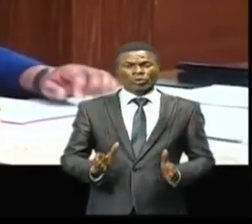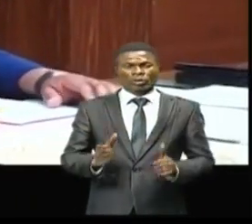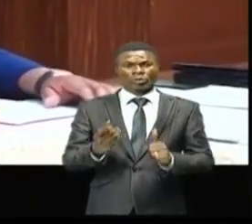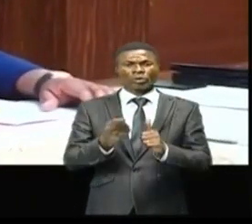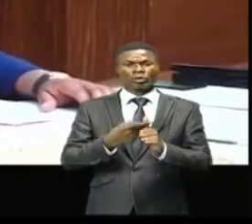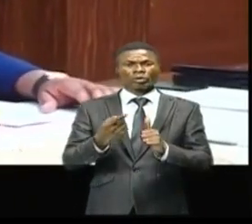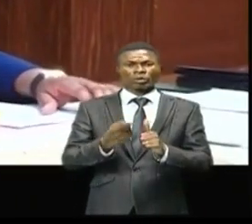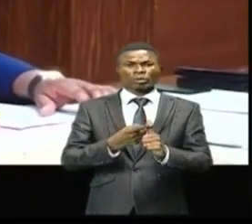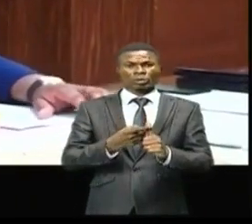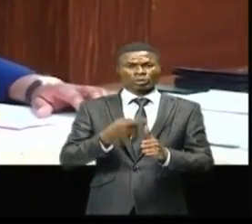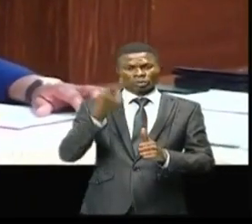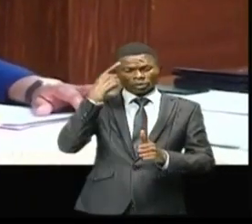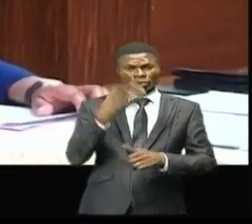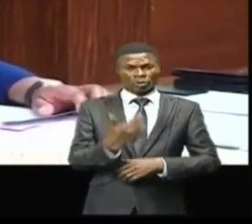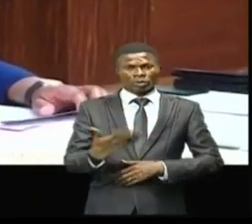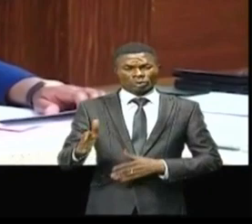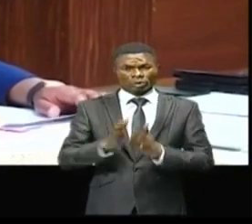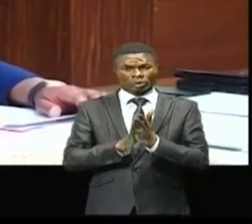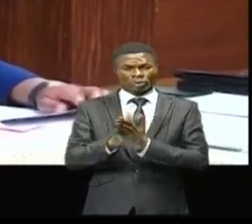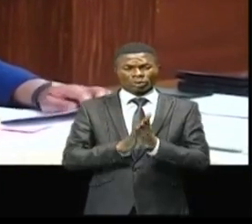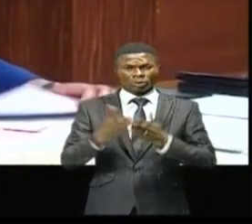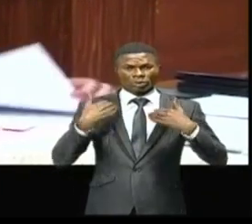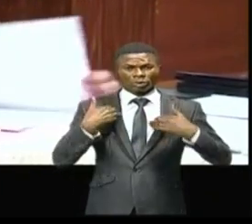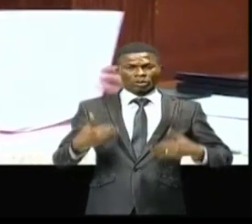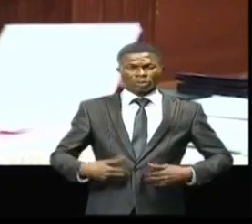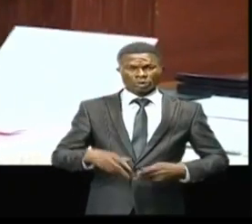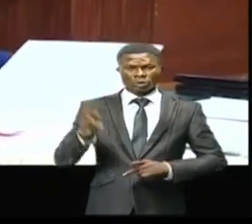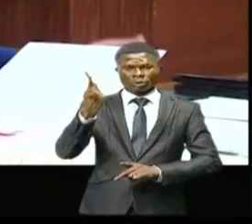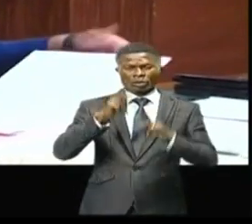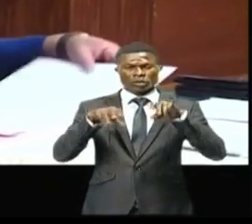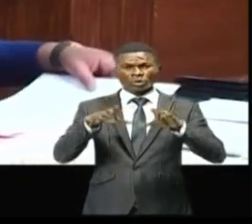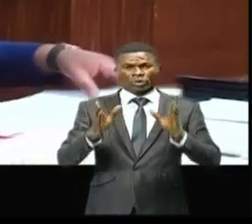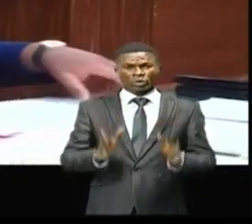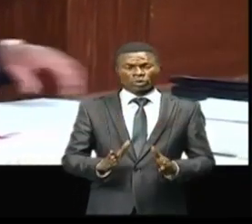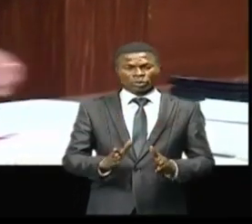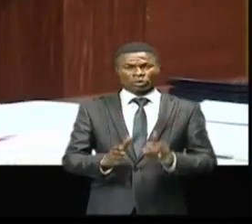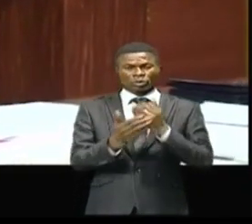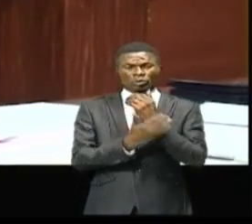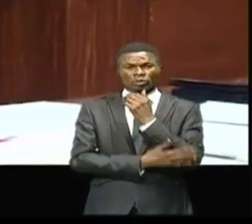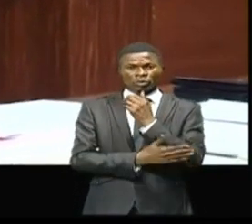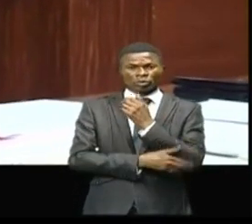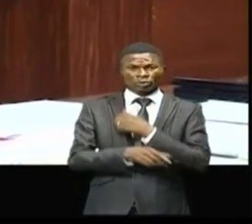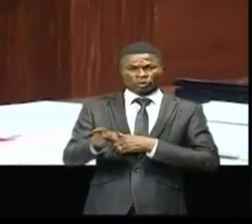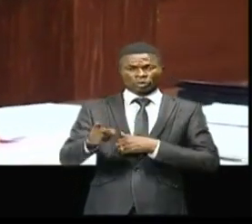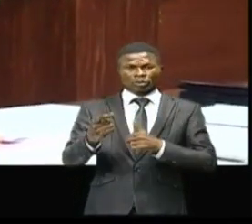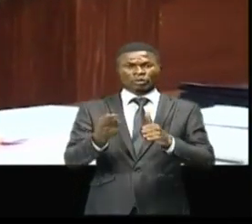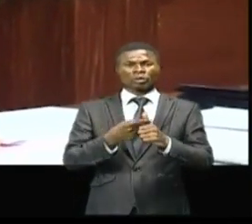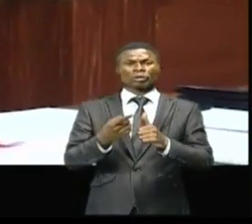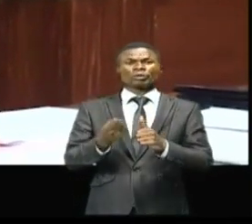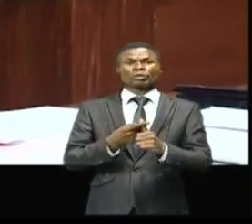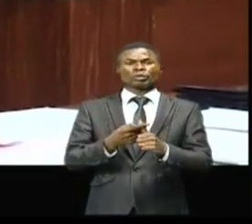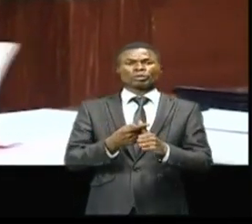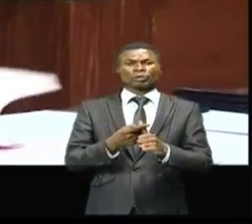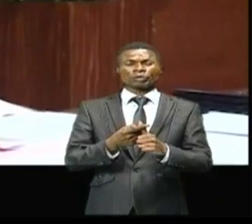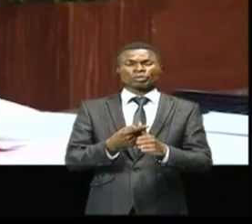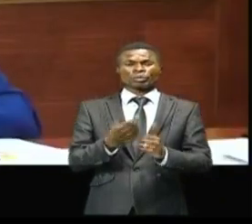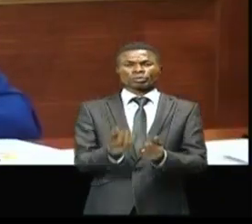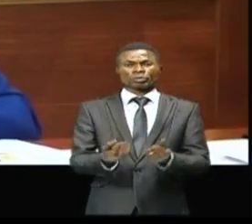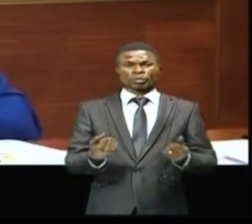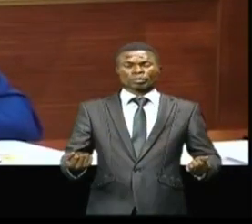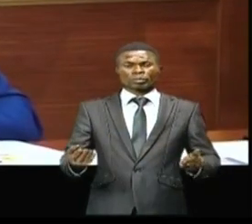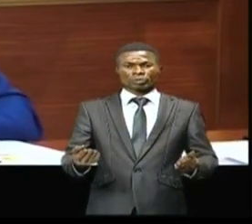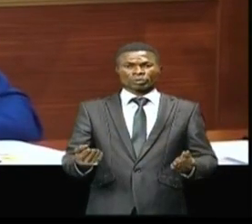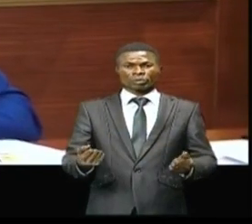pour les aspects qui concernent la santé de ses compatriotes le plus fragiles en l'occurrence celle des enfants